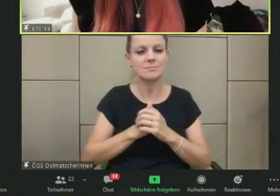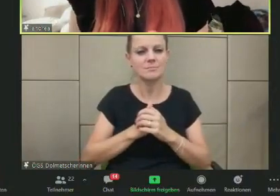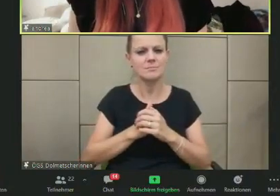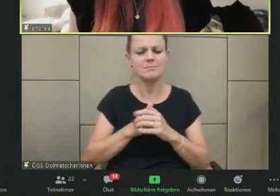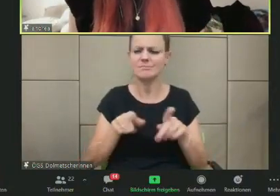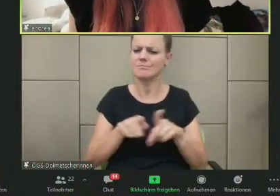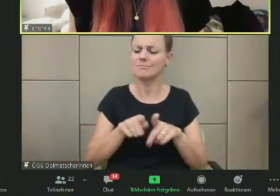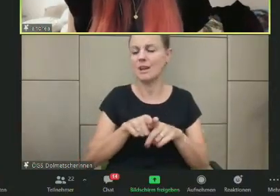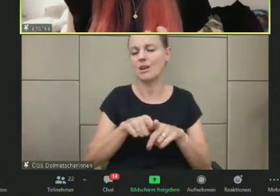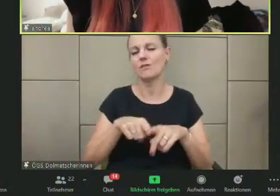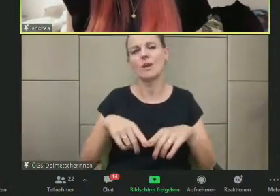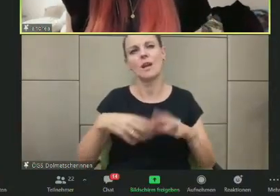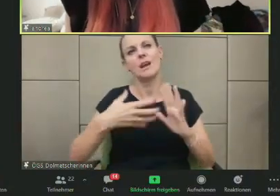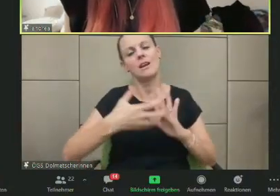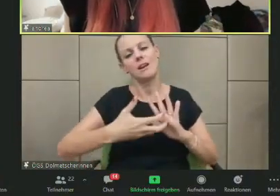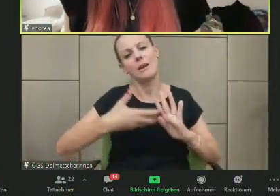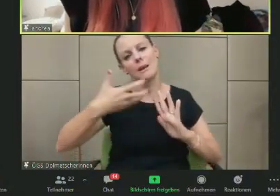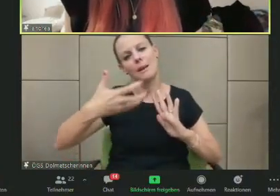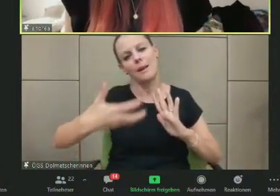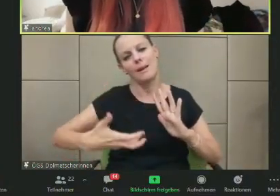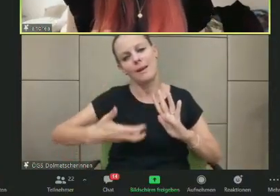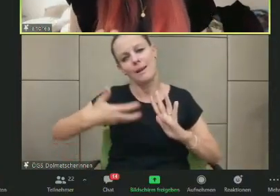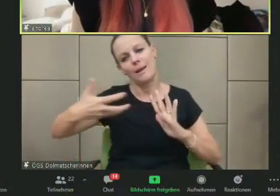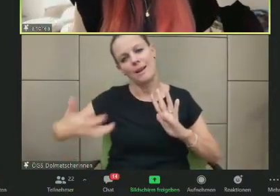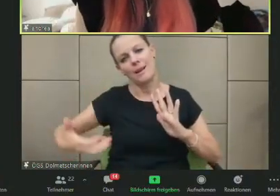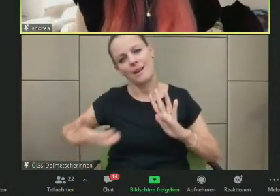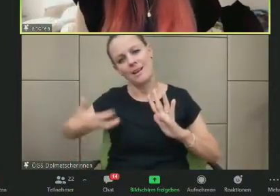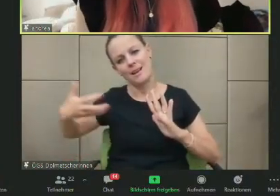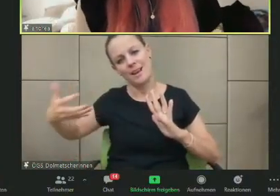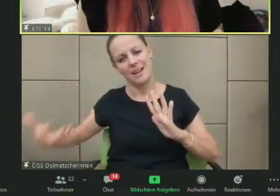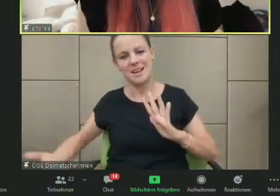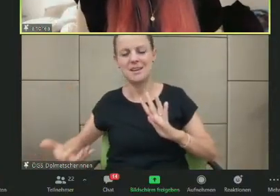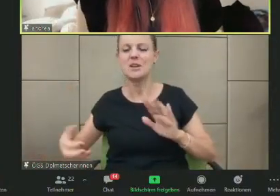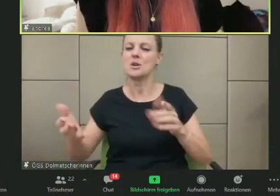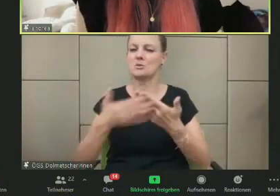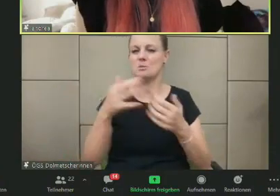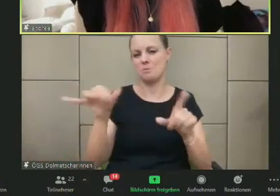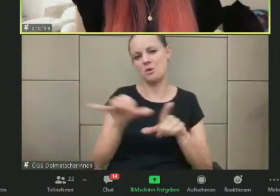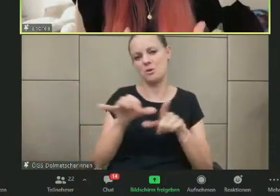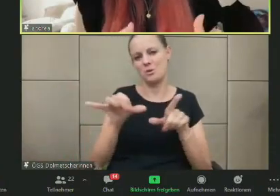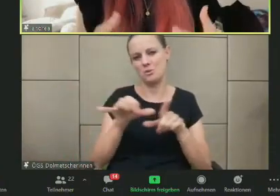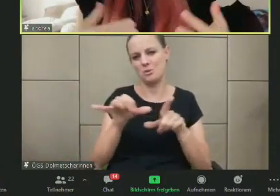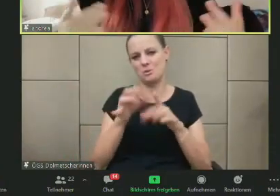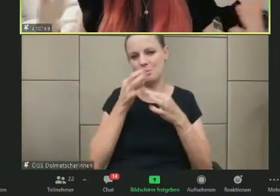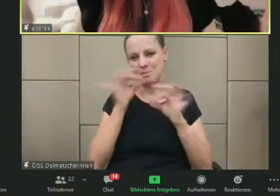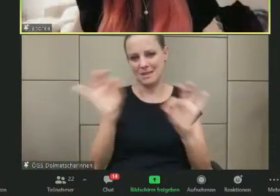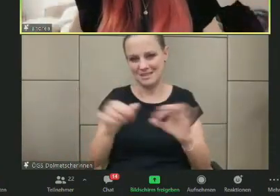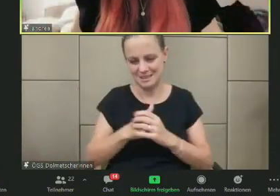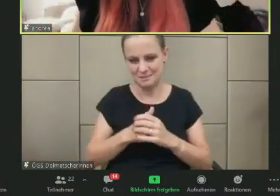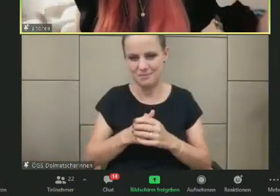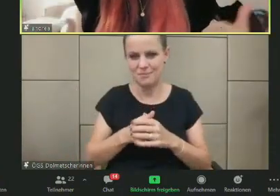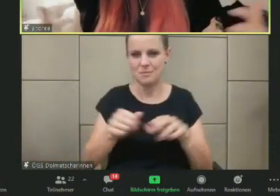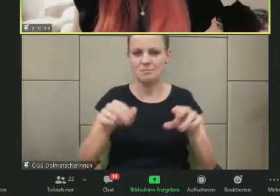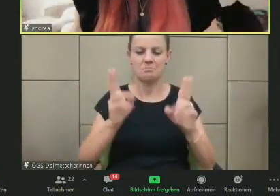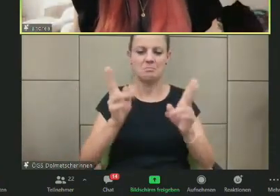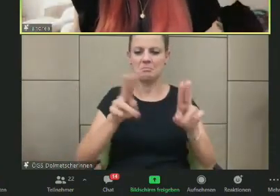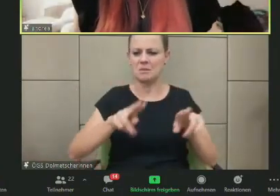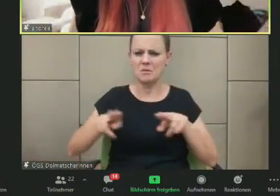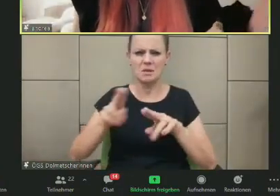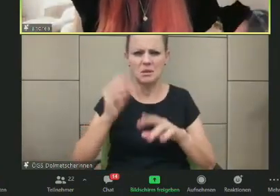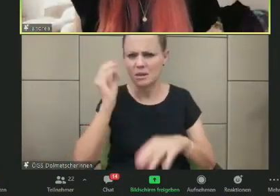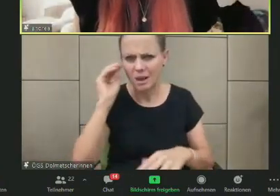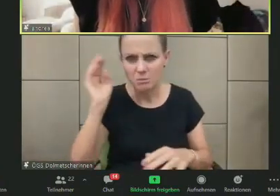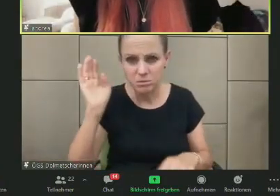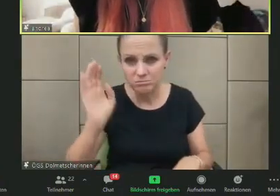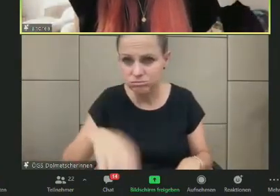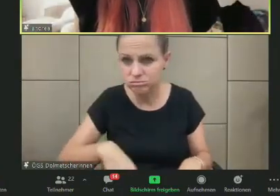ich spreche lieber lange, ich erkläre lieber ausführlich, da eignet sich ein Format wie YouTube vielleicht besser. Da kann man Videos bis zu, ich